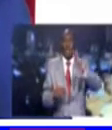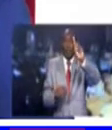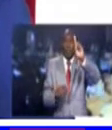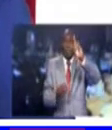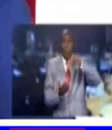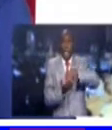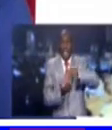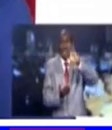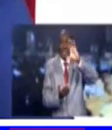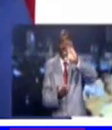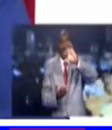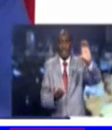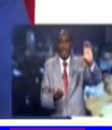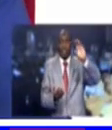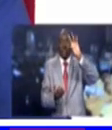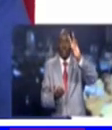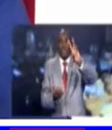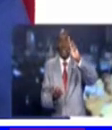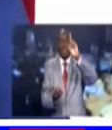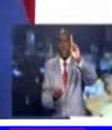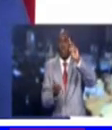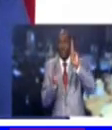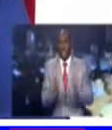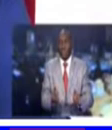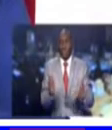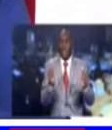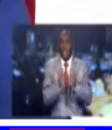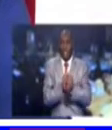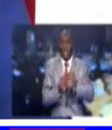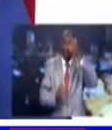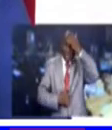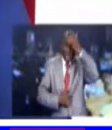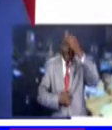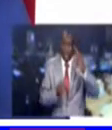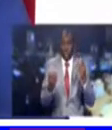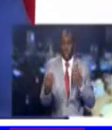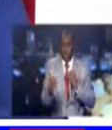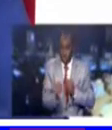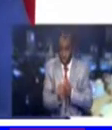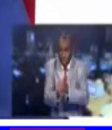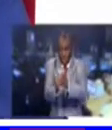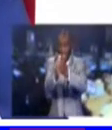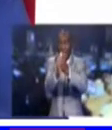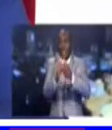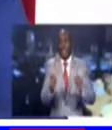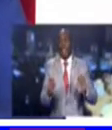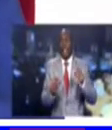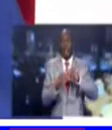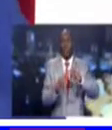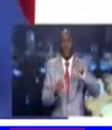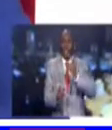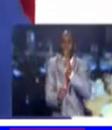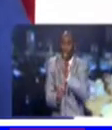1765 personnes en contact avec la maladie sont présentement suivi et seront désormais